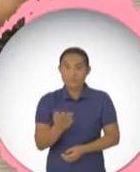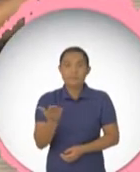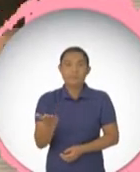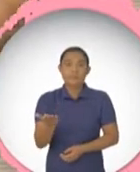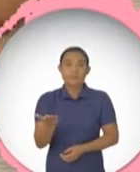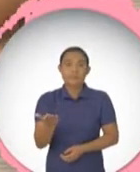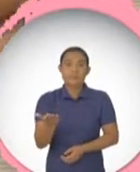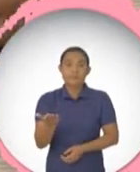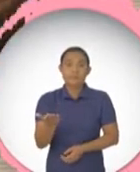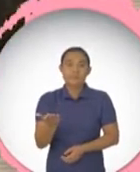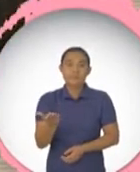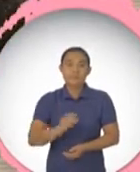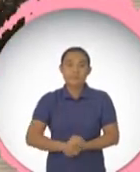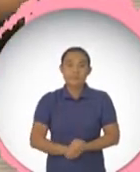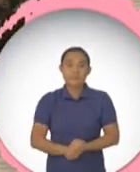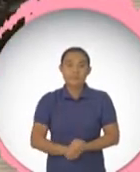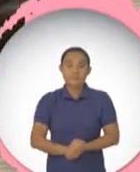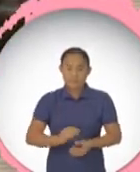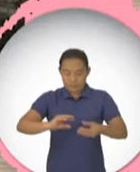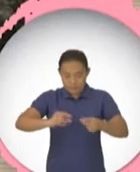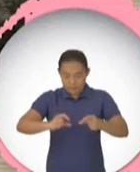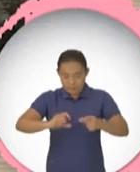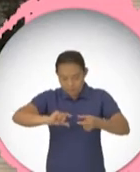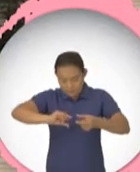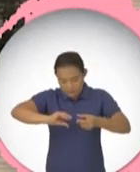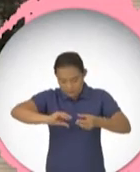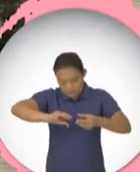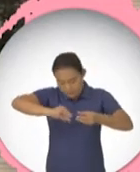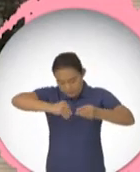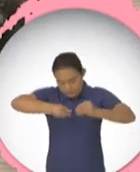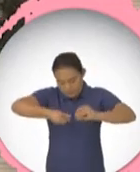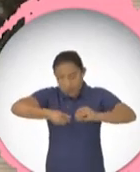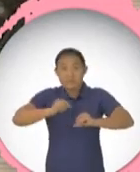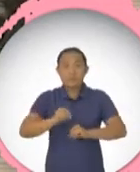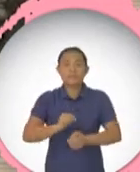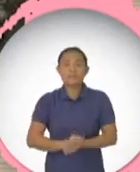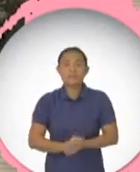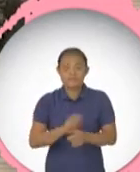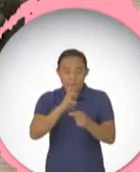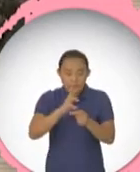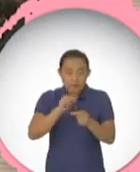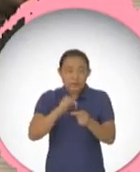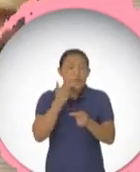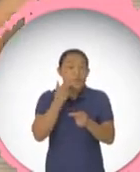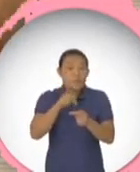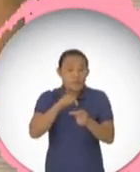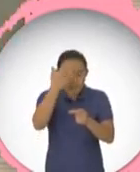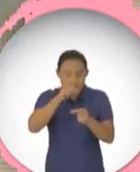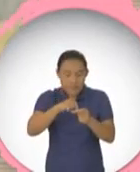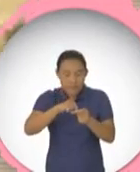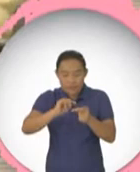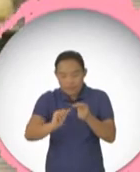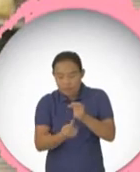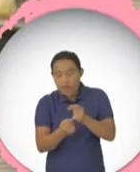ะบิดค่ะ แล้วก็พลิกกลับมา ค่ะแล้วก็พลิกเอาด้านที่มีน้ำตาลอยู่ด้านบนเพราะว่าถ้าน้ำตาลอยู่ด้านล่างเดี๋ยวมันจะไหม้ไปซะก่อนนะคะ